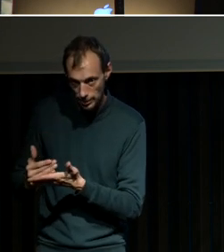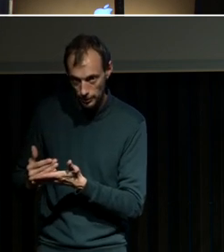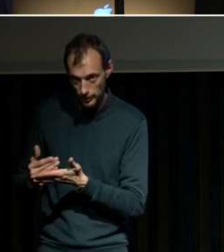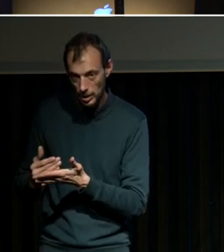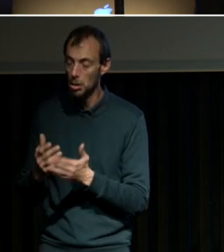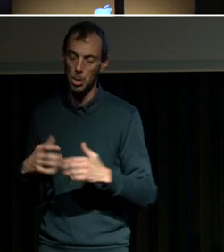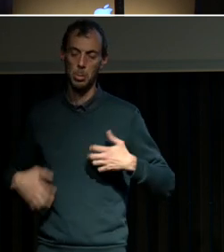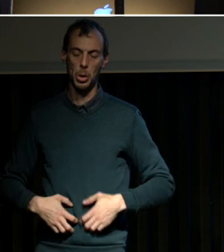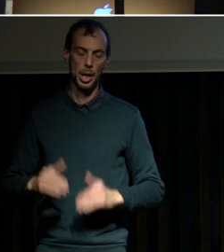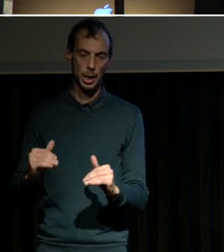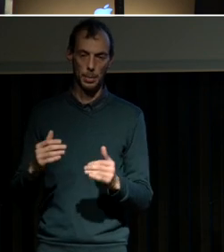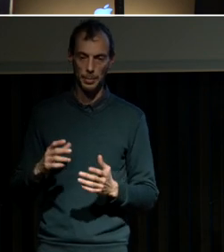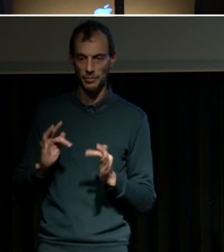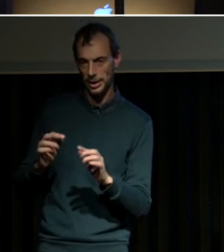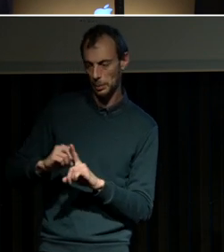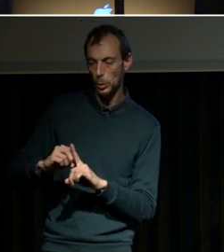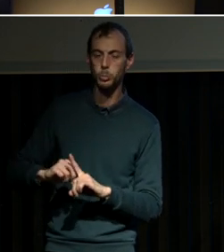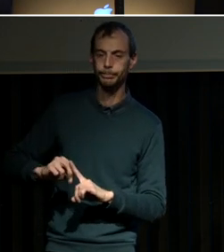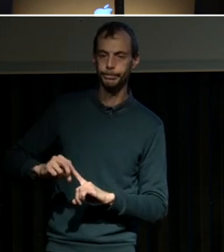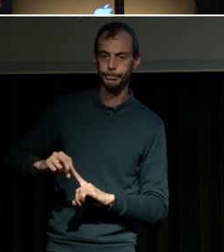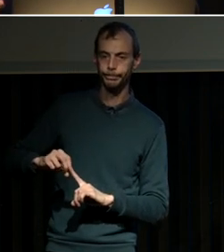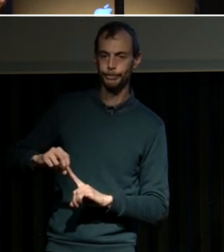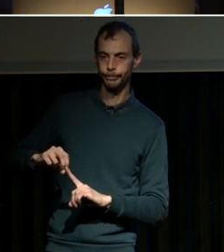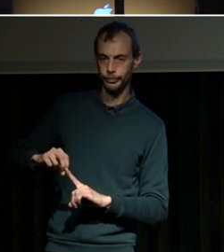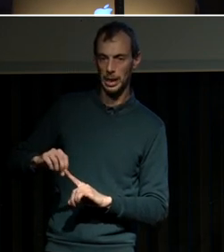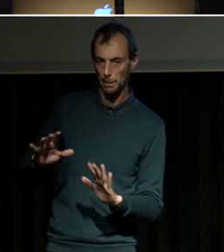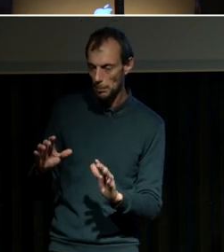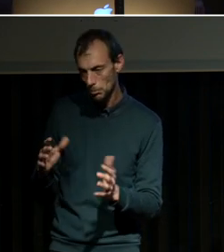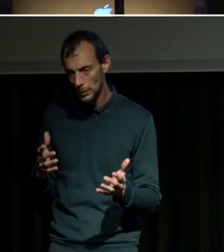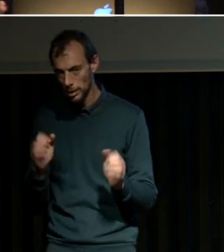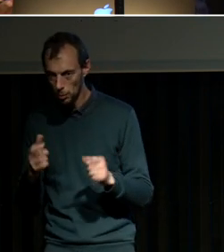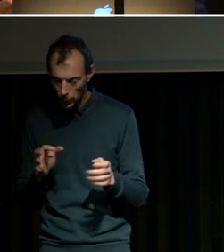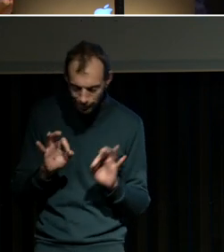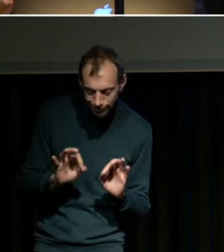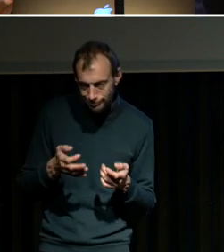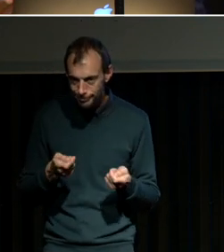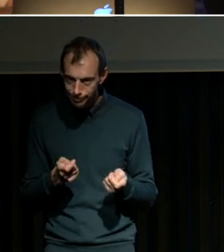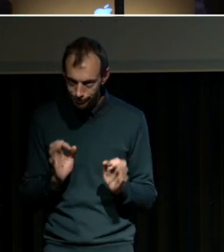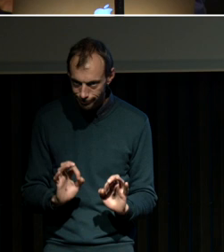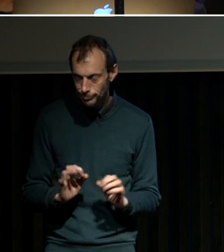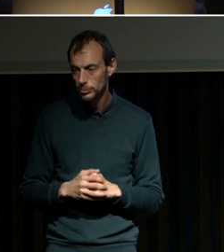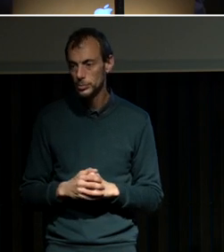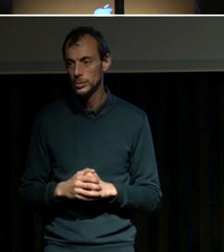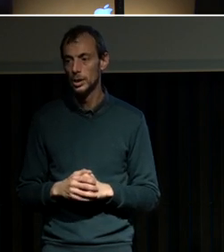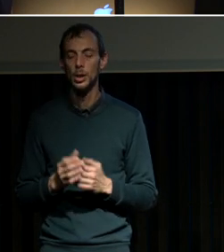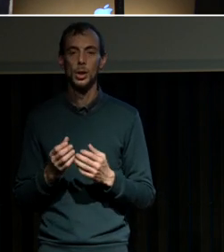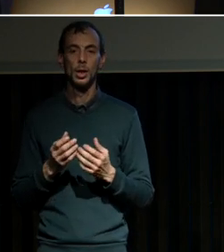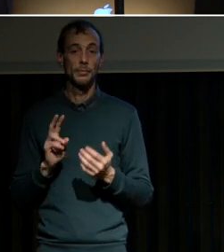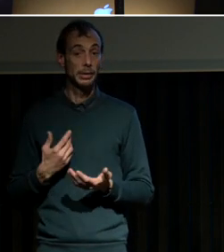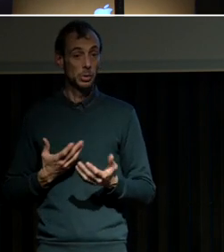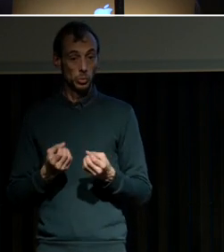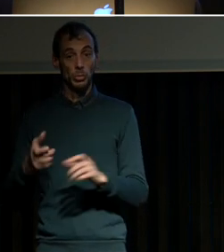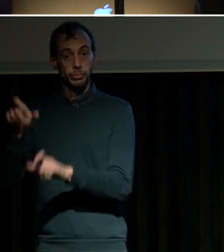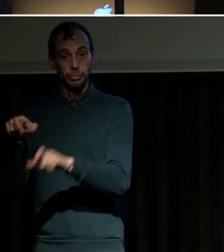pendant un certain temps. Et les résultats sont beaucoup plus aléatoires. Donc ces donneurs ne sont pas prélevés partout dans le monde, sauf en France